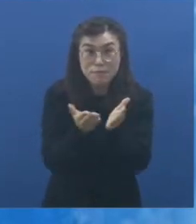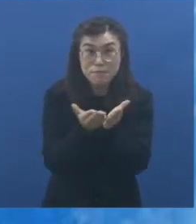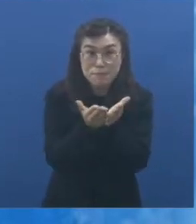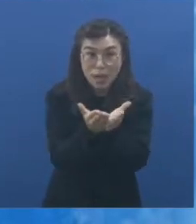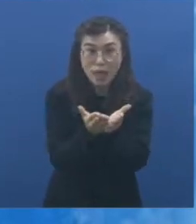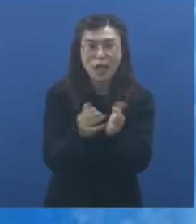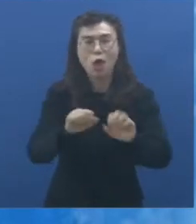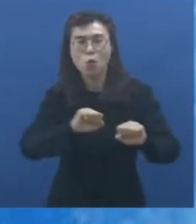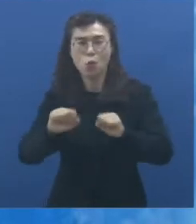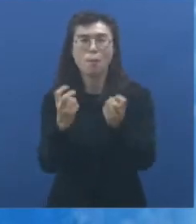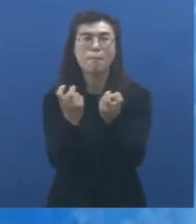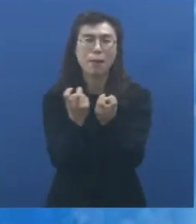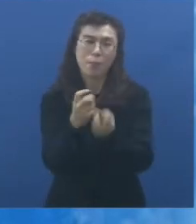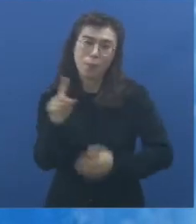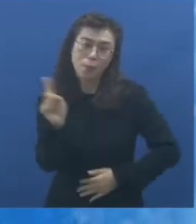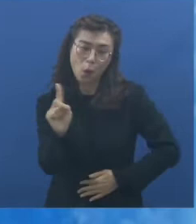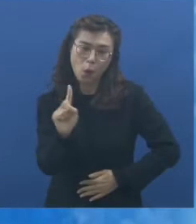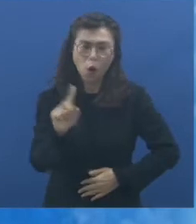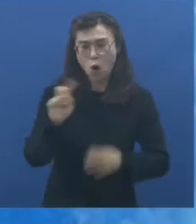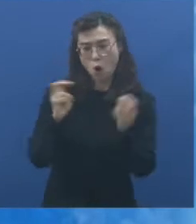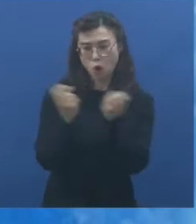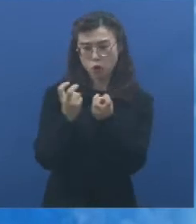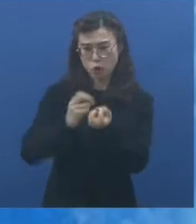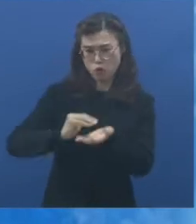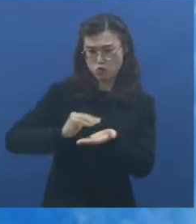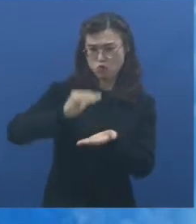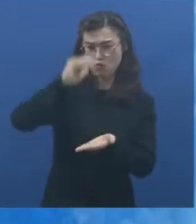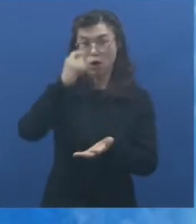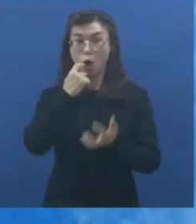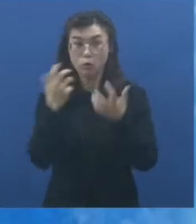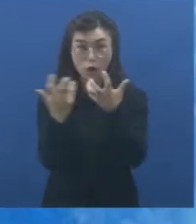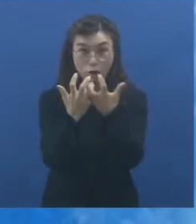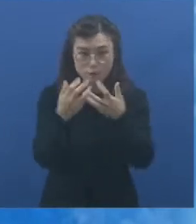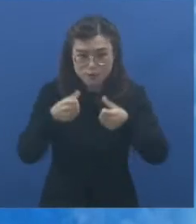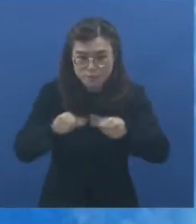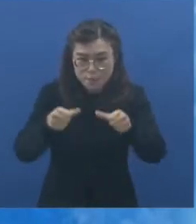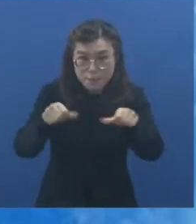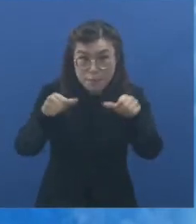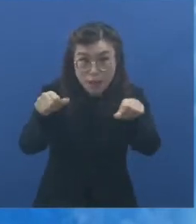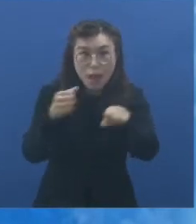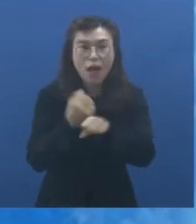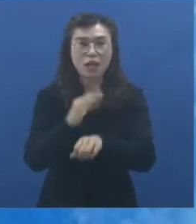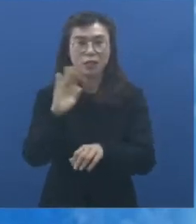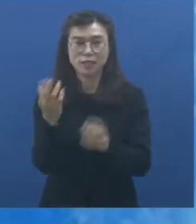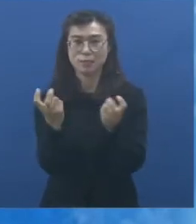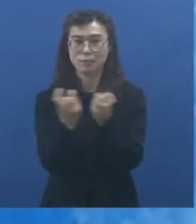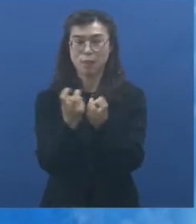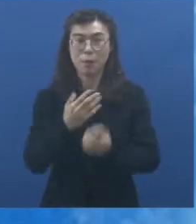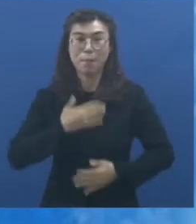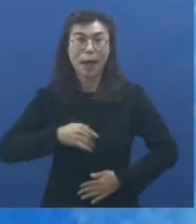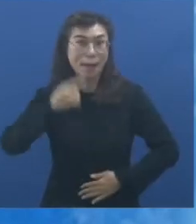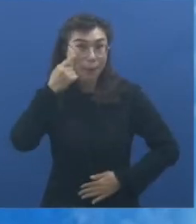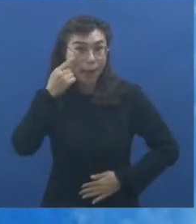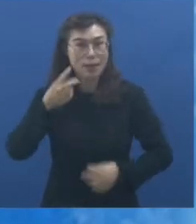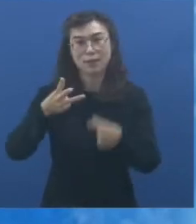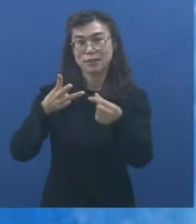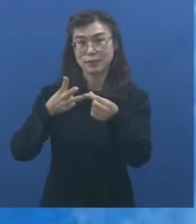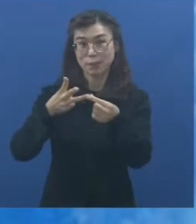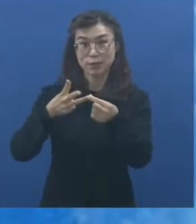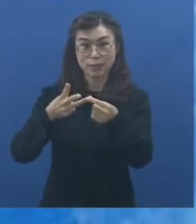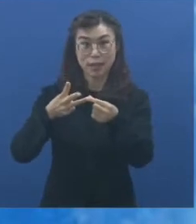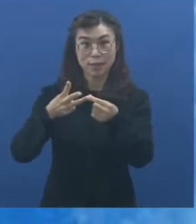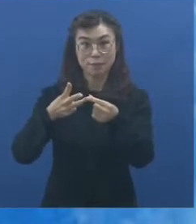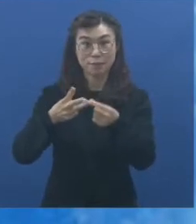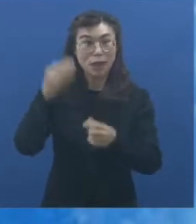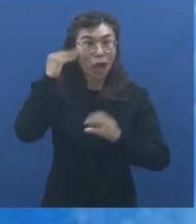어떻게 해서 어떻게 하면 그 두꺼운 얼음을 뚫고 나갈까 3 미선의 원리에 대해서 알아볼게요 자 그 다음에 우리나라에도